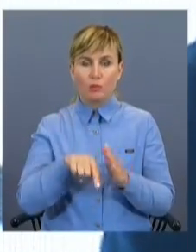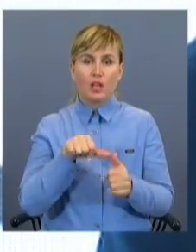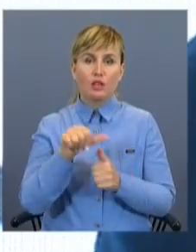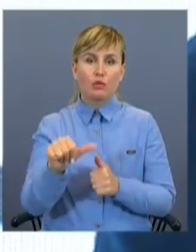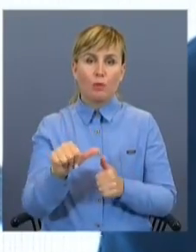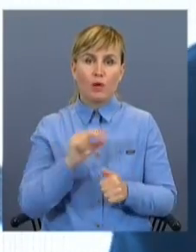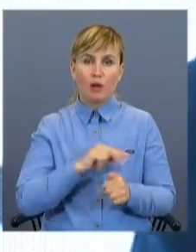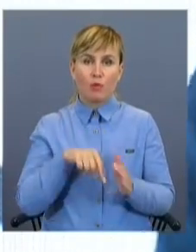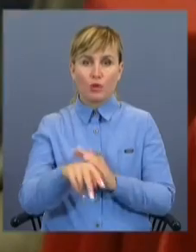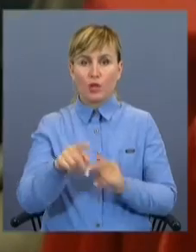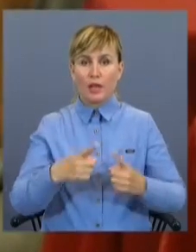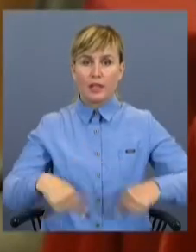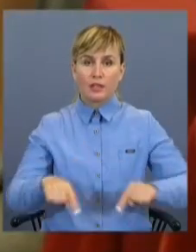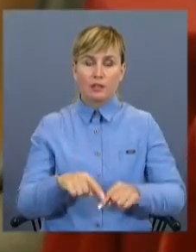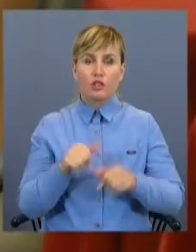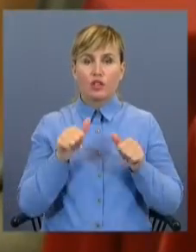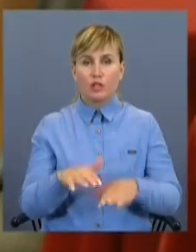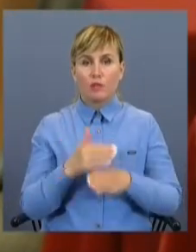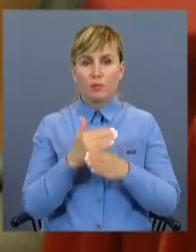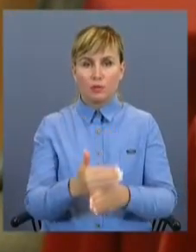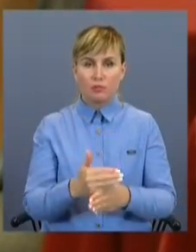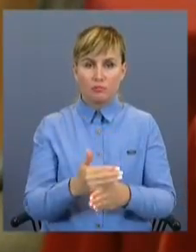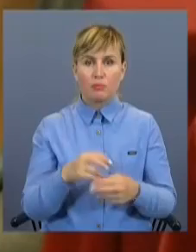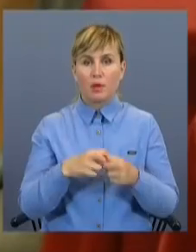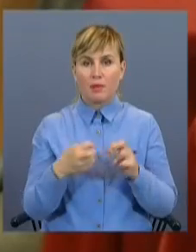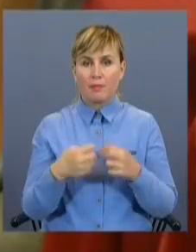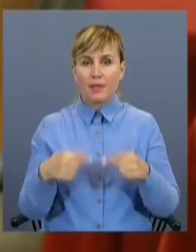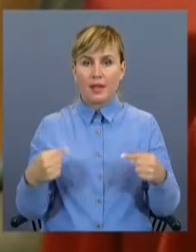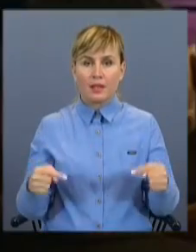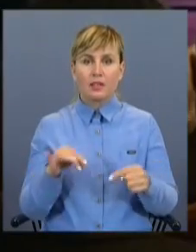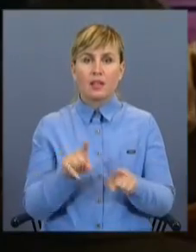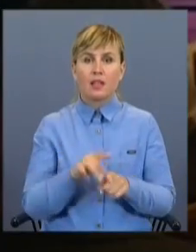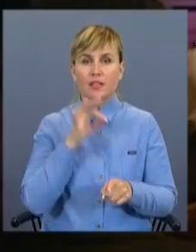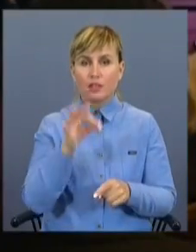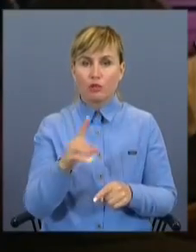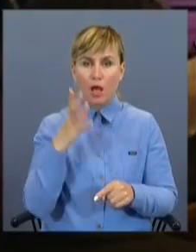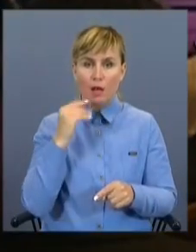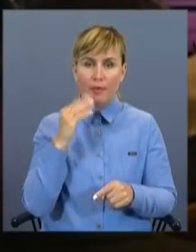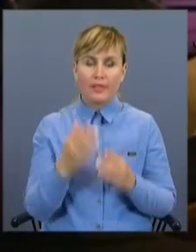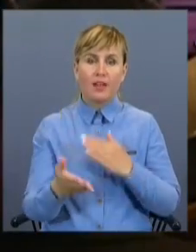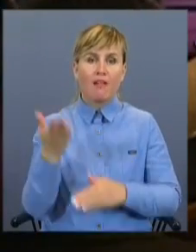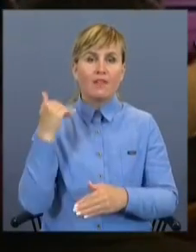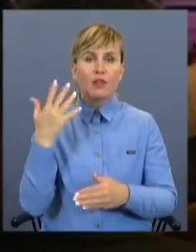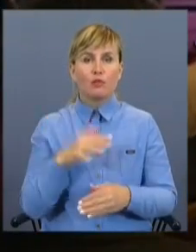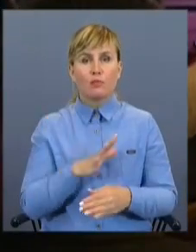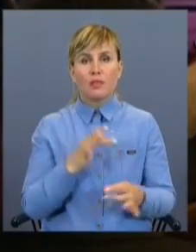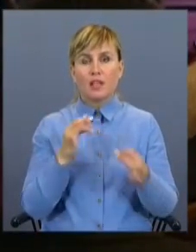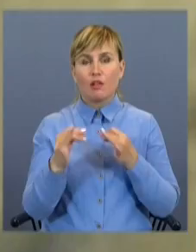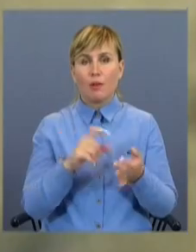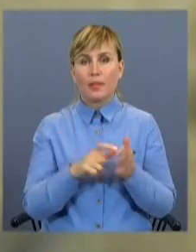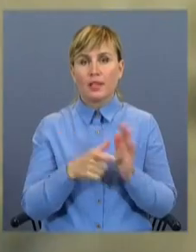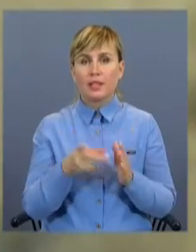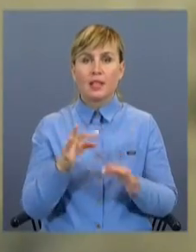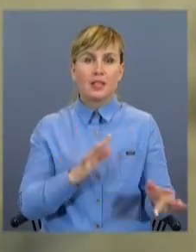роль организации в решении гуманитарных проблем современности. Он также упомянул, что Алматы давно уже стал диалоговой площадкой